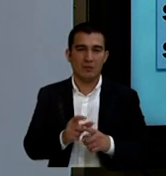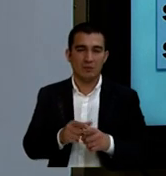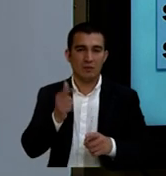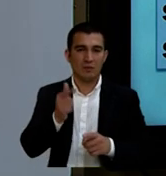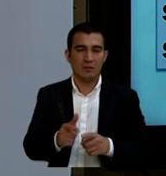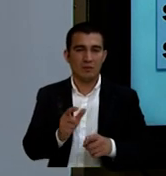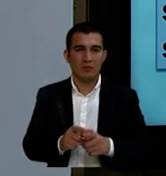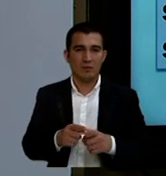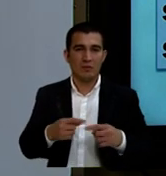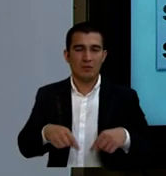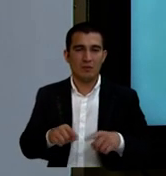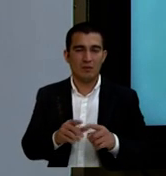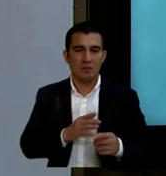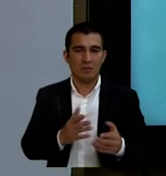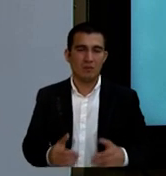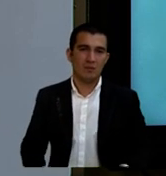so'z, vulgarizm edi.